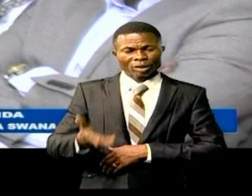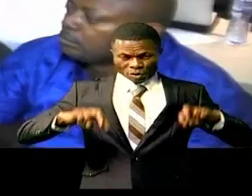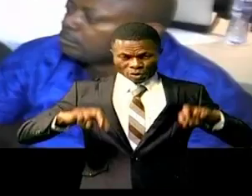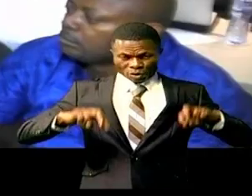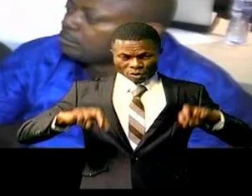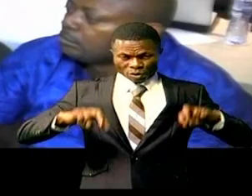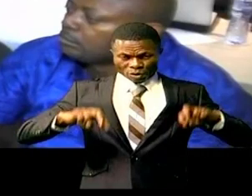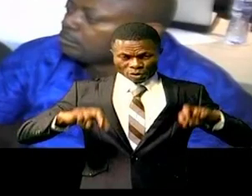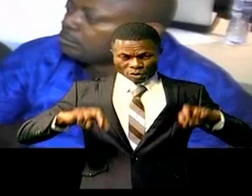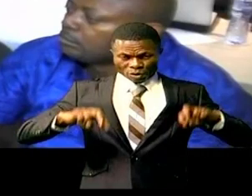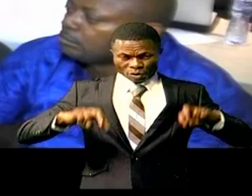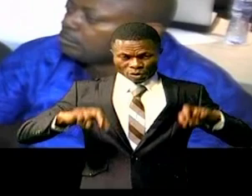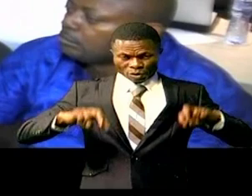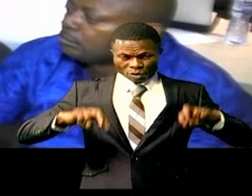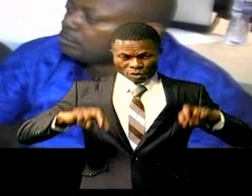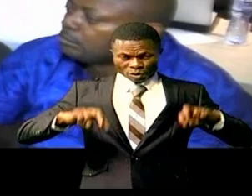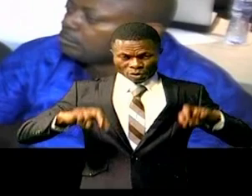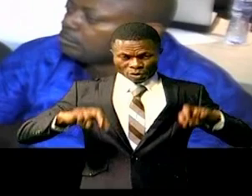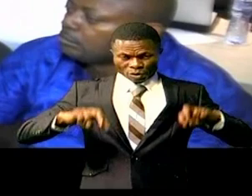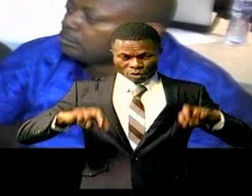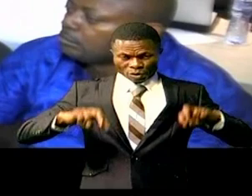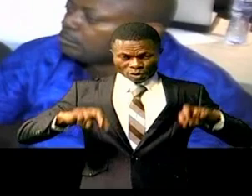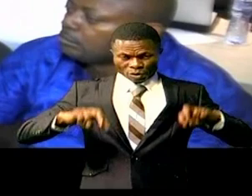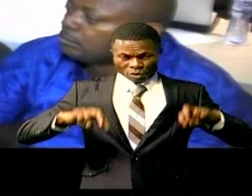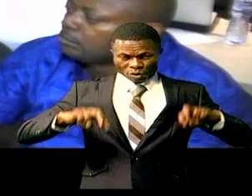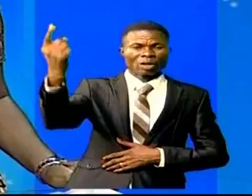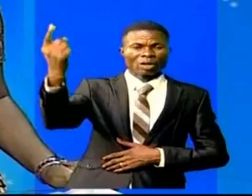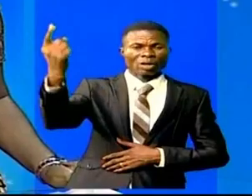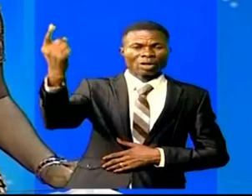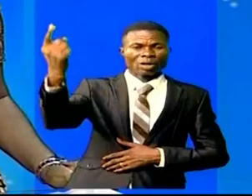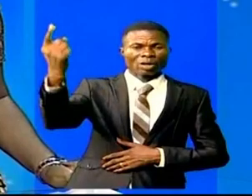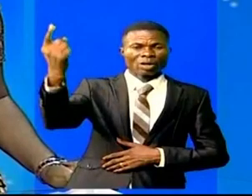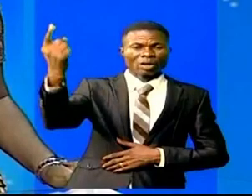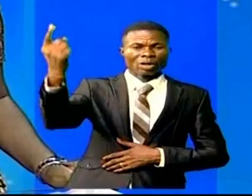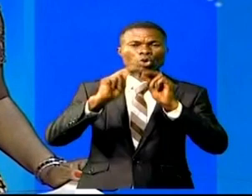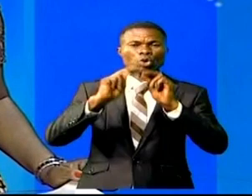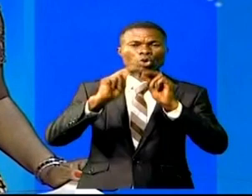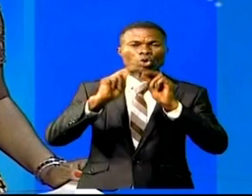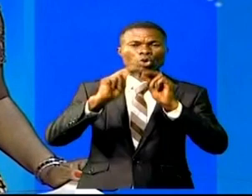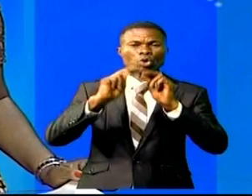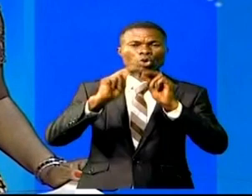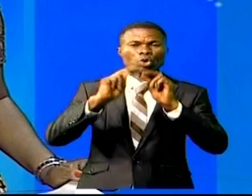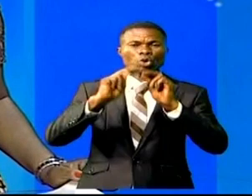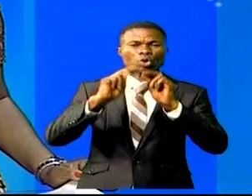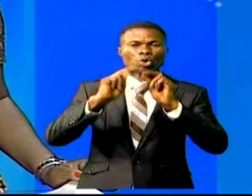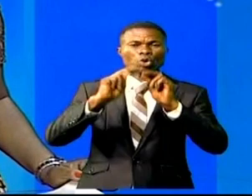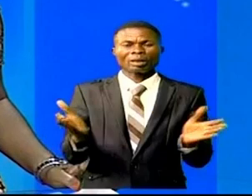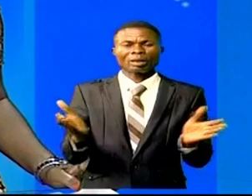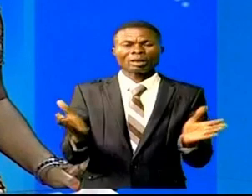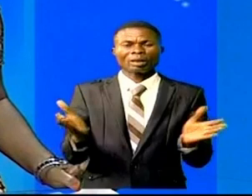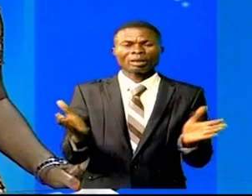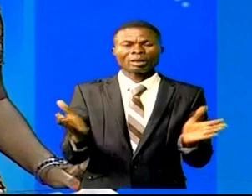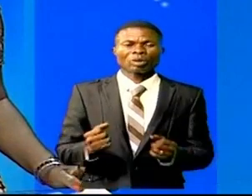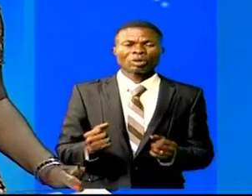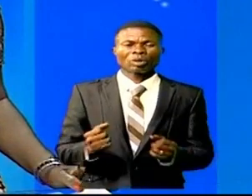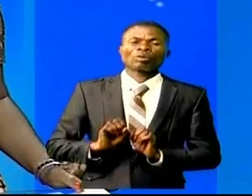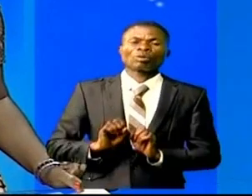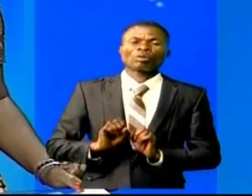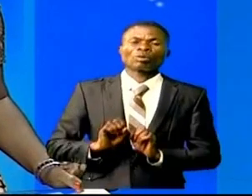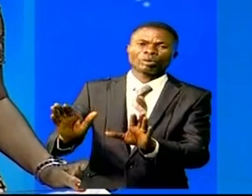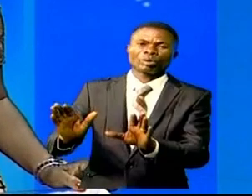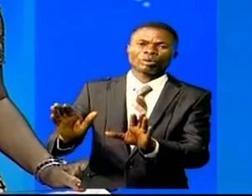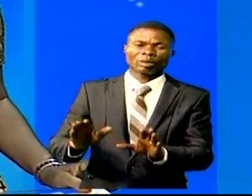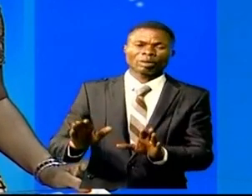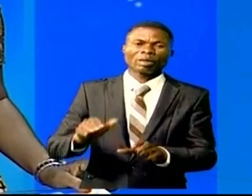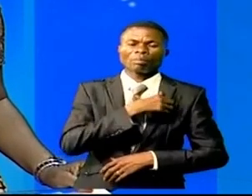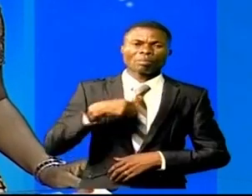le paludisme. La Vision Mondiale est une structure qui œuvre pour l'encadrement des enfants abandonnés. Sa directrice